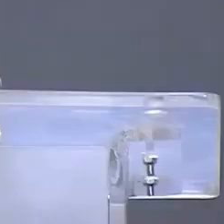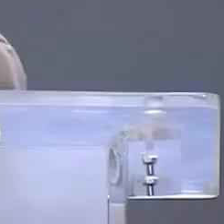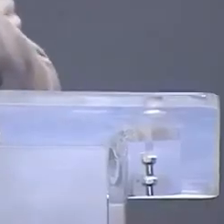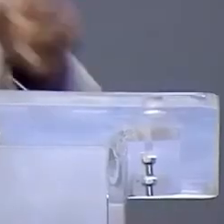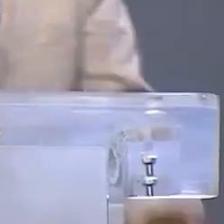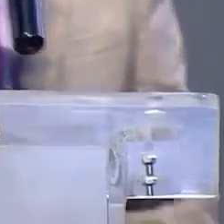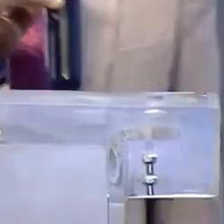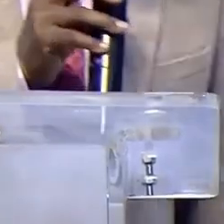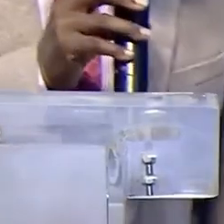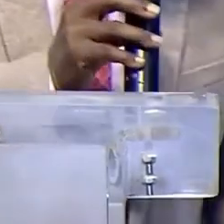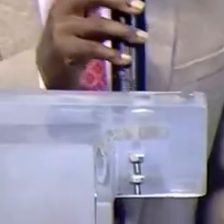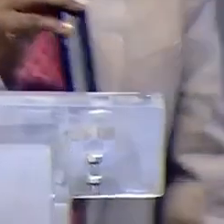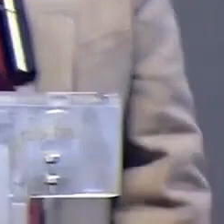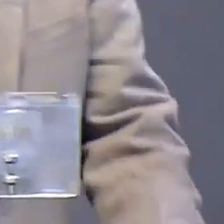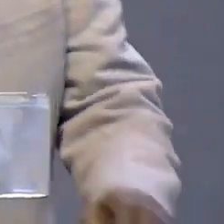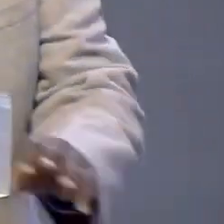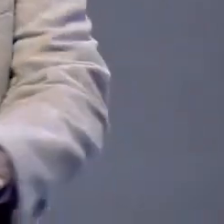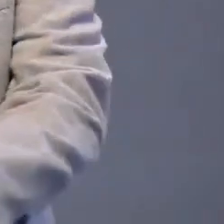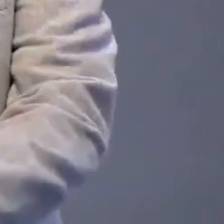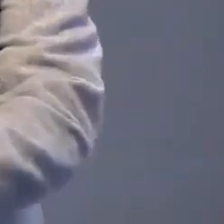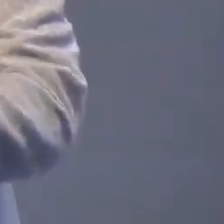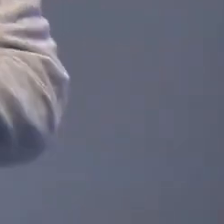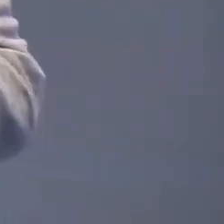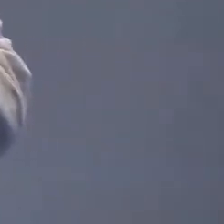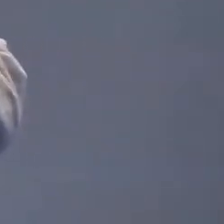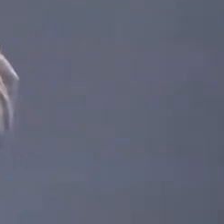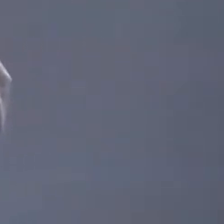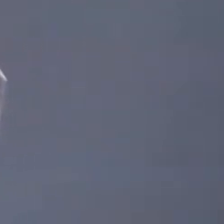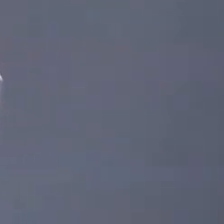Such word of prayer.